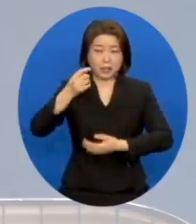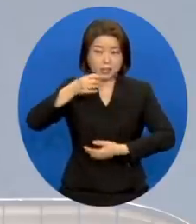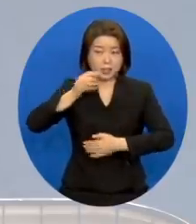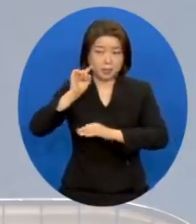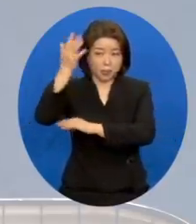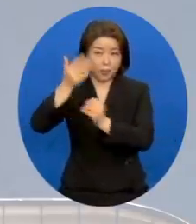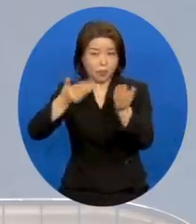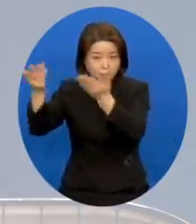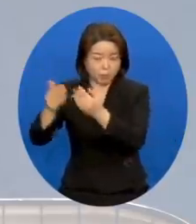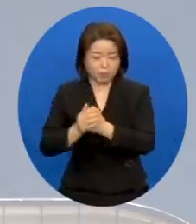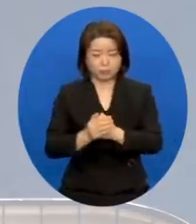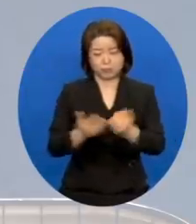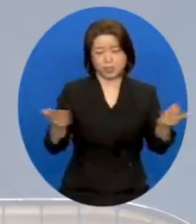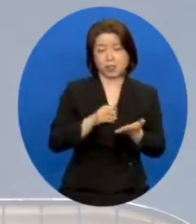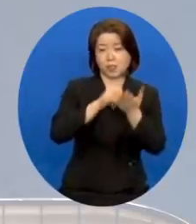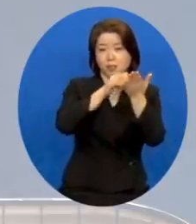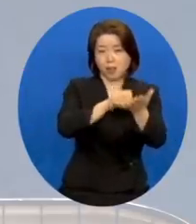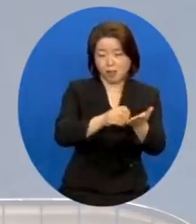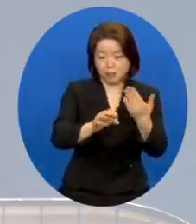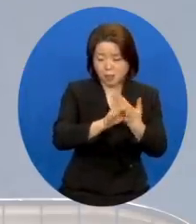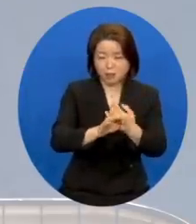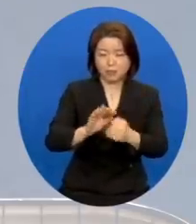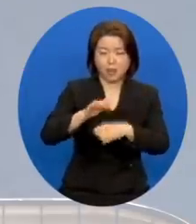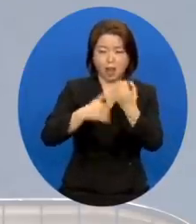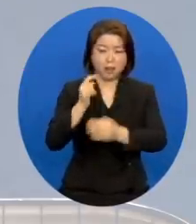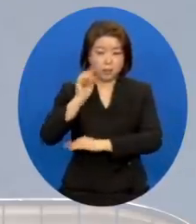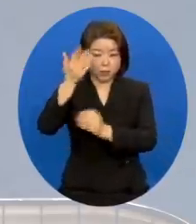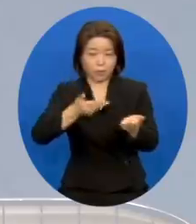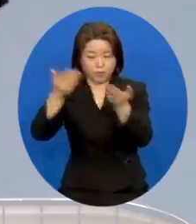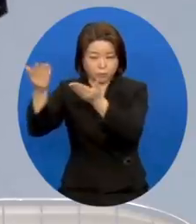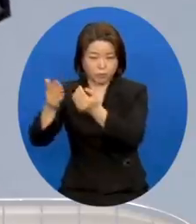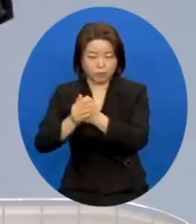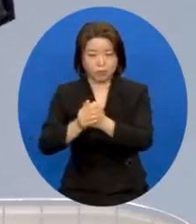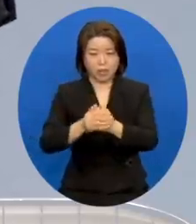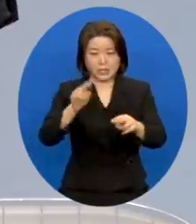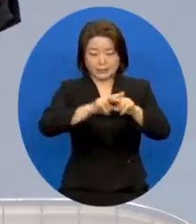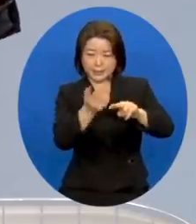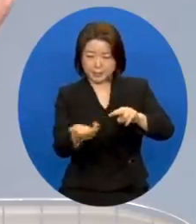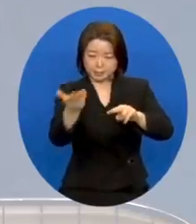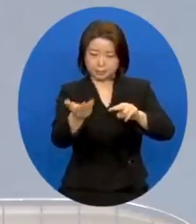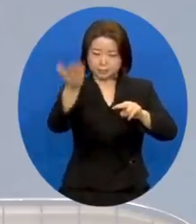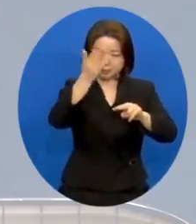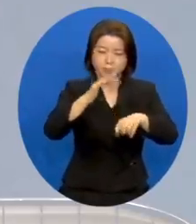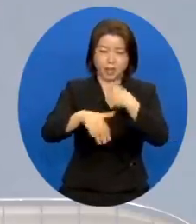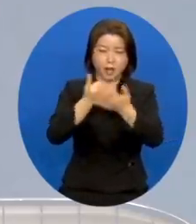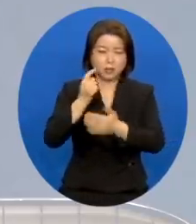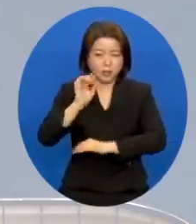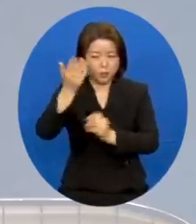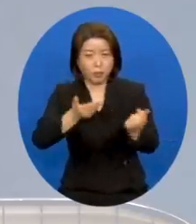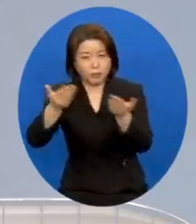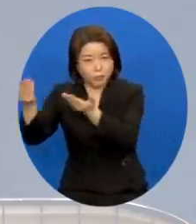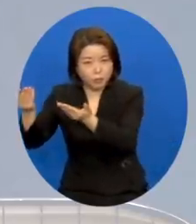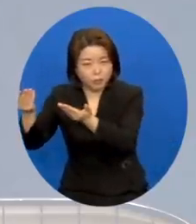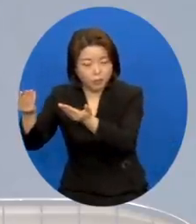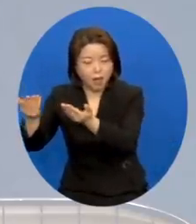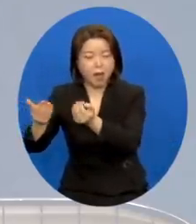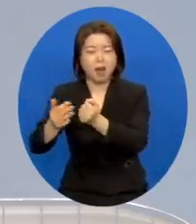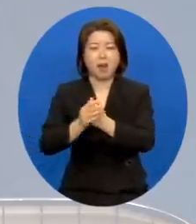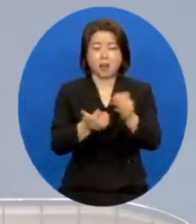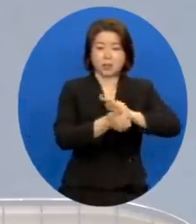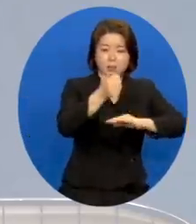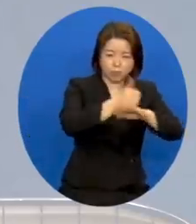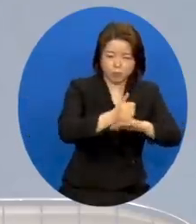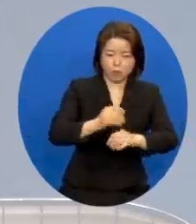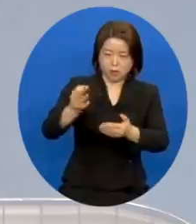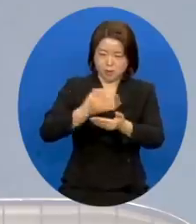취직 해야 하나님께 영광 돌리며 승진 해야 하느님께 영광 돌리며 성공해야 돈 꽤 벌어야